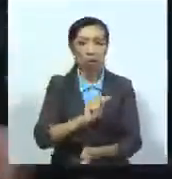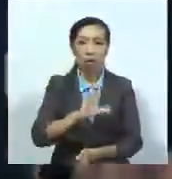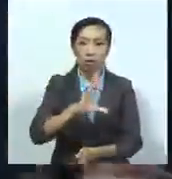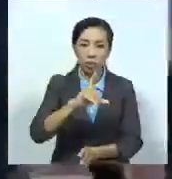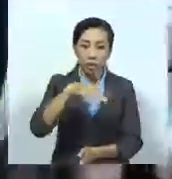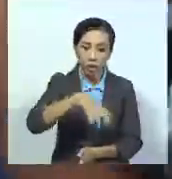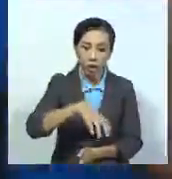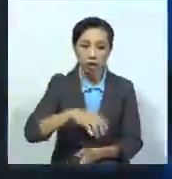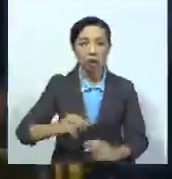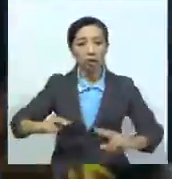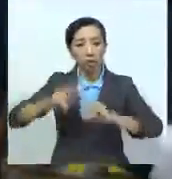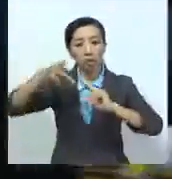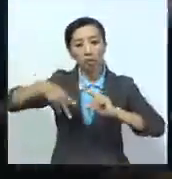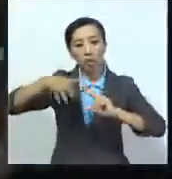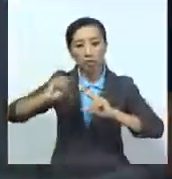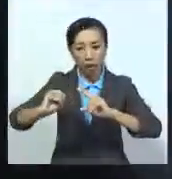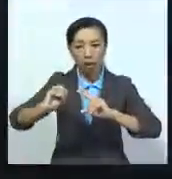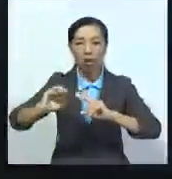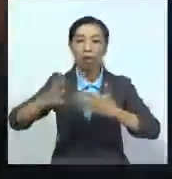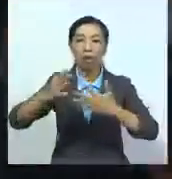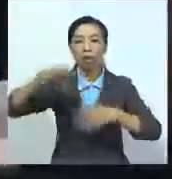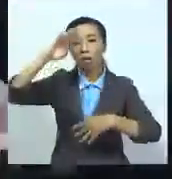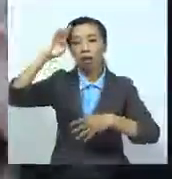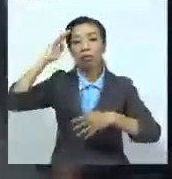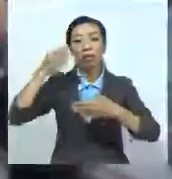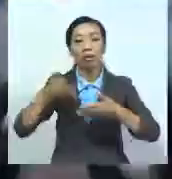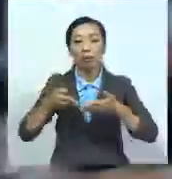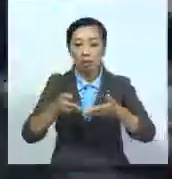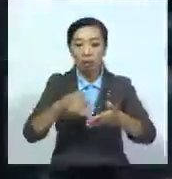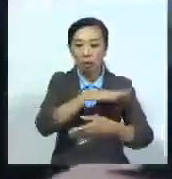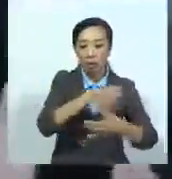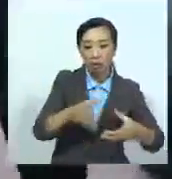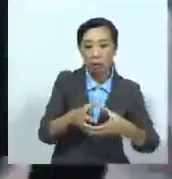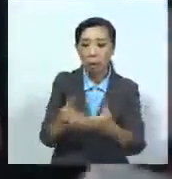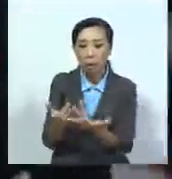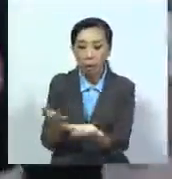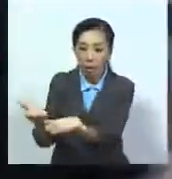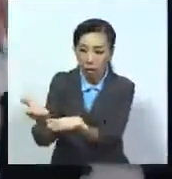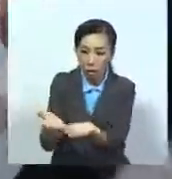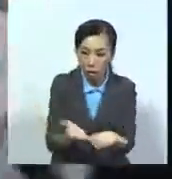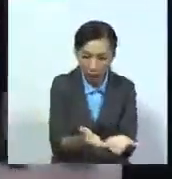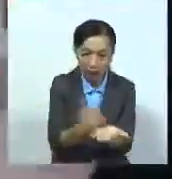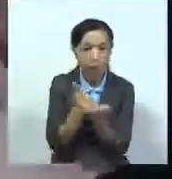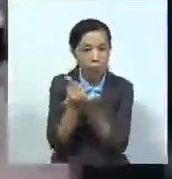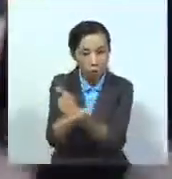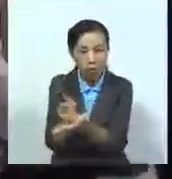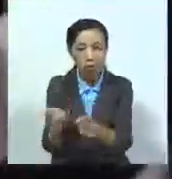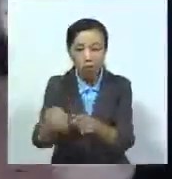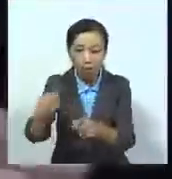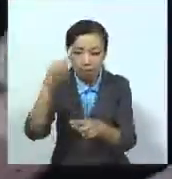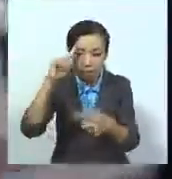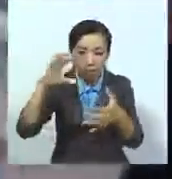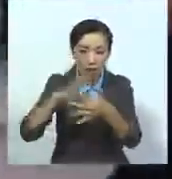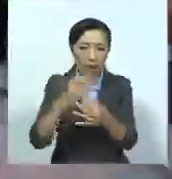จแห่งชาติกระทรวงพัฒนาสังคมและกองทัพเรือมารอรับเพื่อประสานให้ความช่วยเหลือทั้งเรื่องของการเยียวย